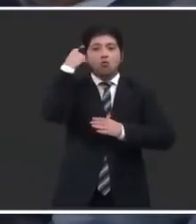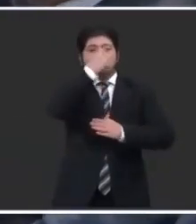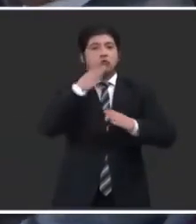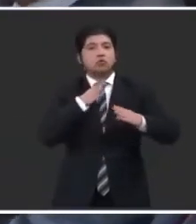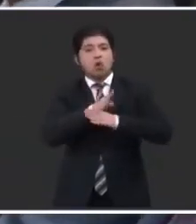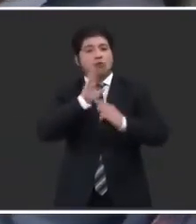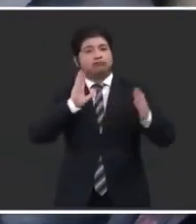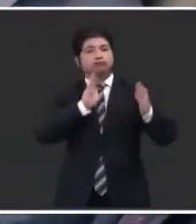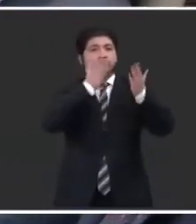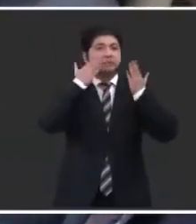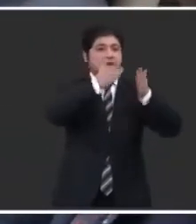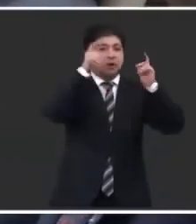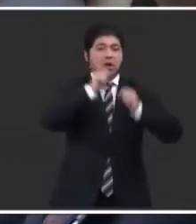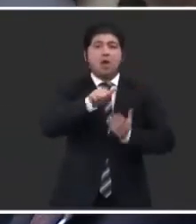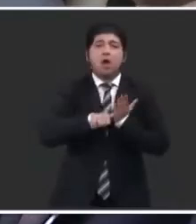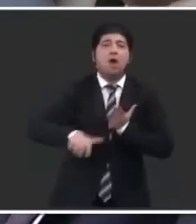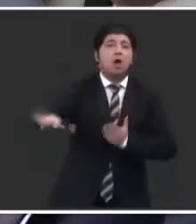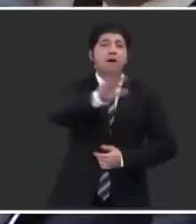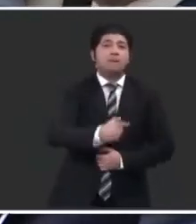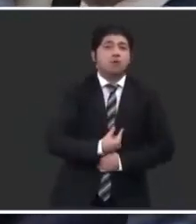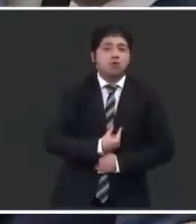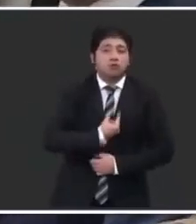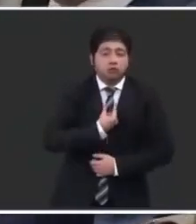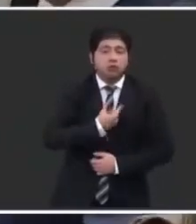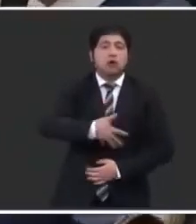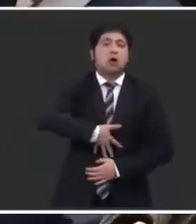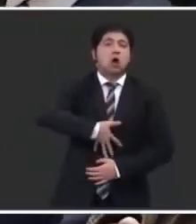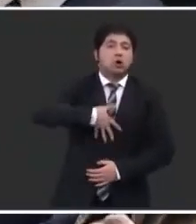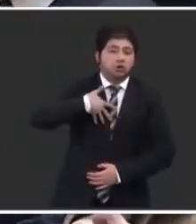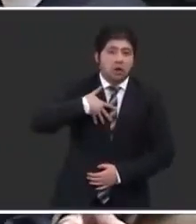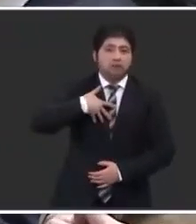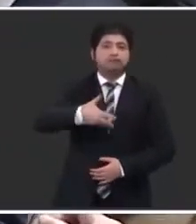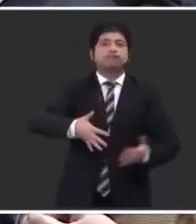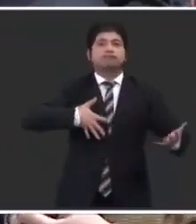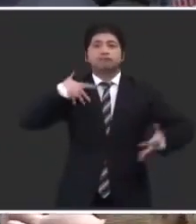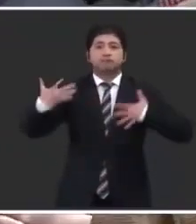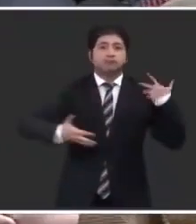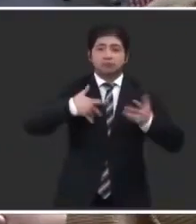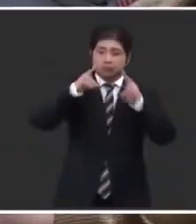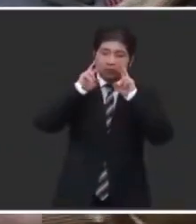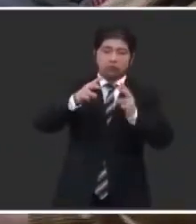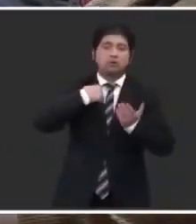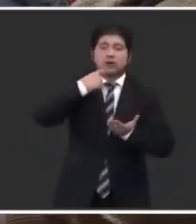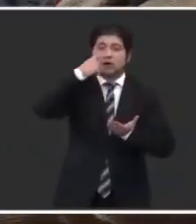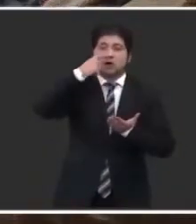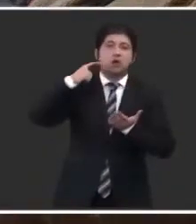herkesi umutlandırdığına heyecanlandırdığına şekllendirdiğine inanıyorum